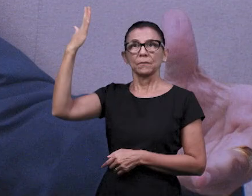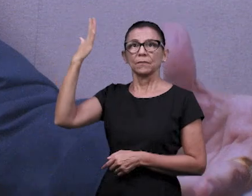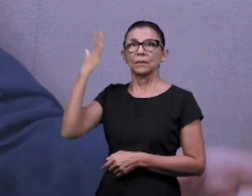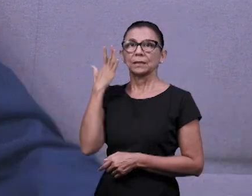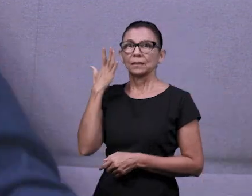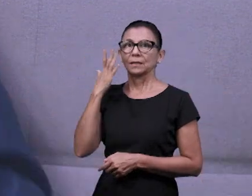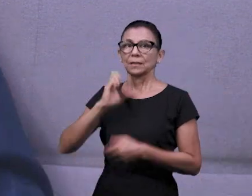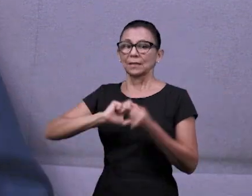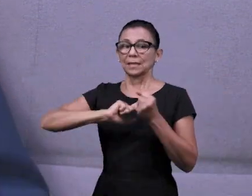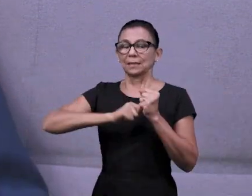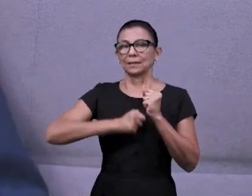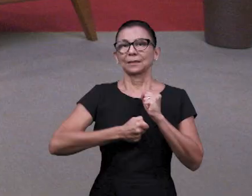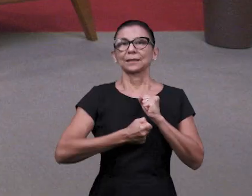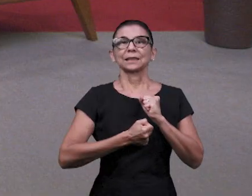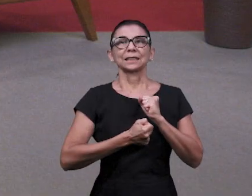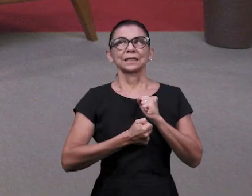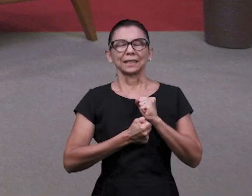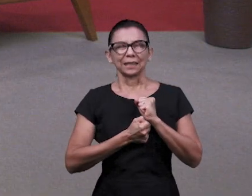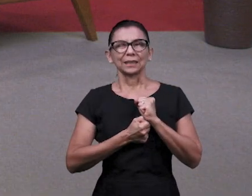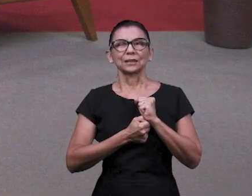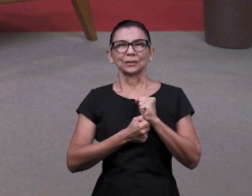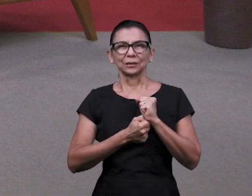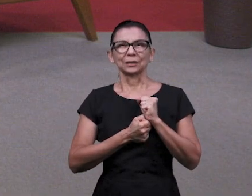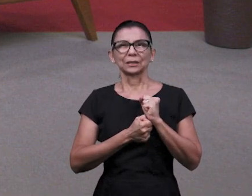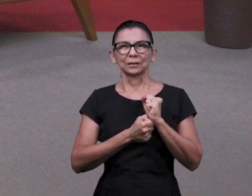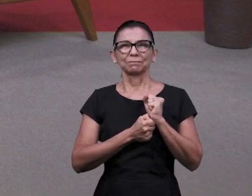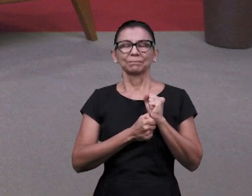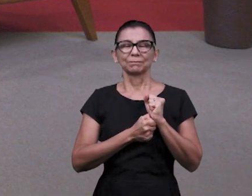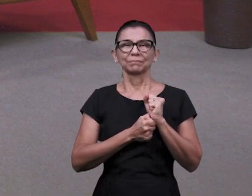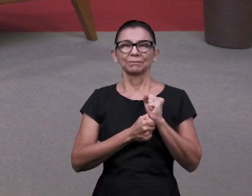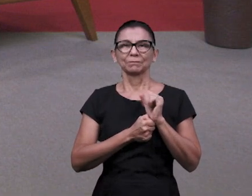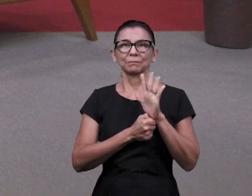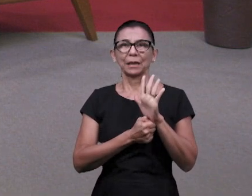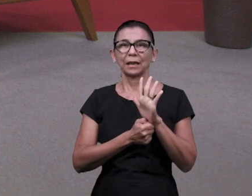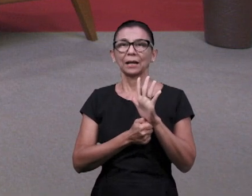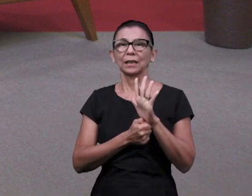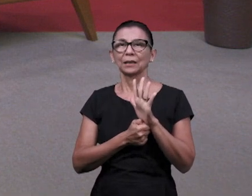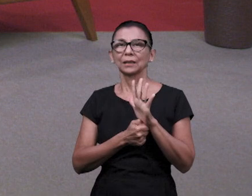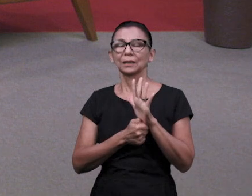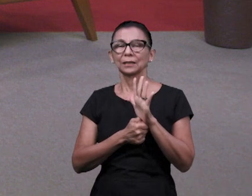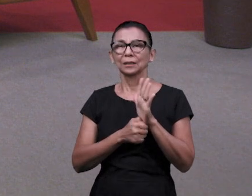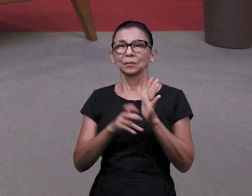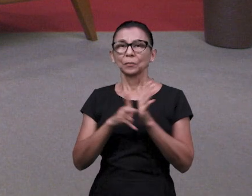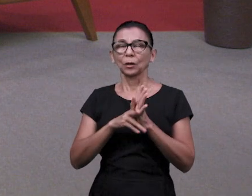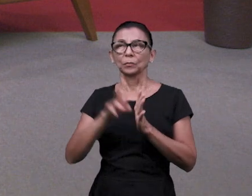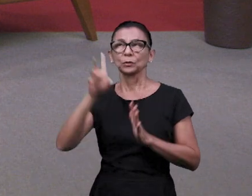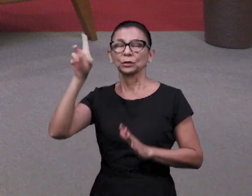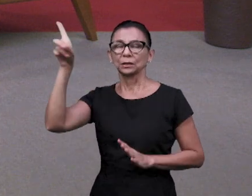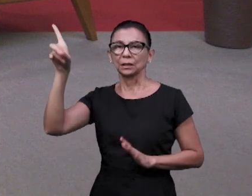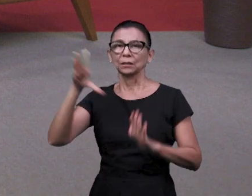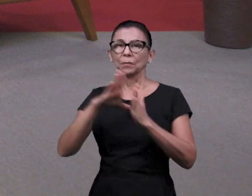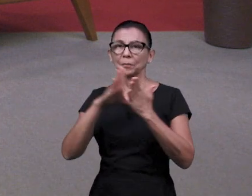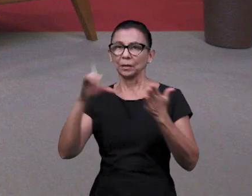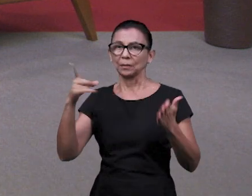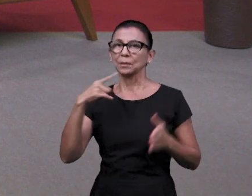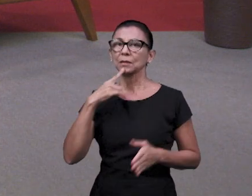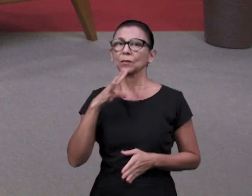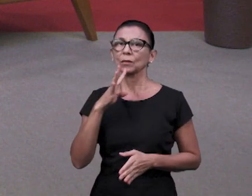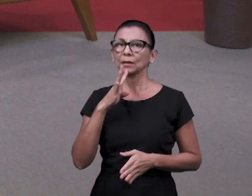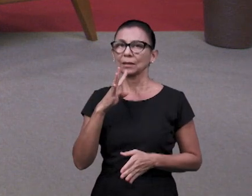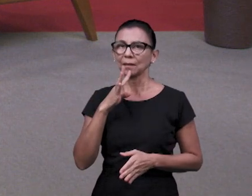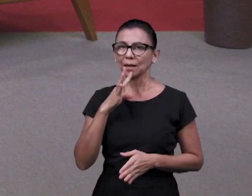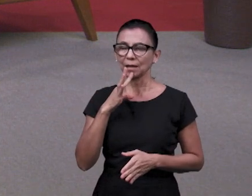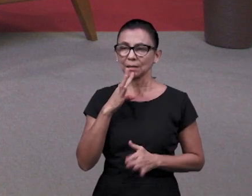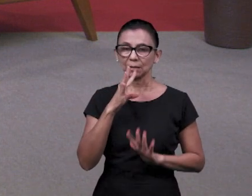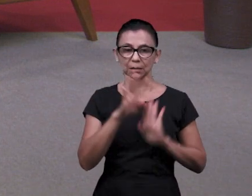secret de Dieu. Nous allons faire ici une association entre ce texte que nous avons de dire et l'autre